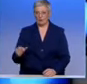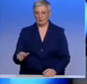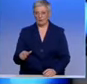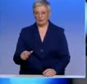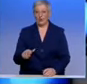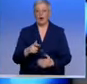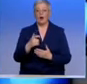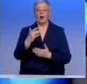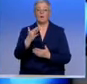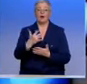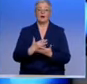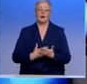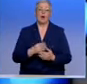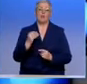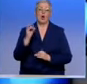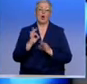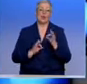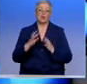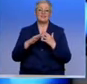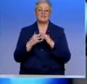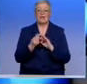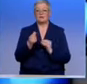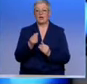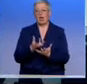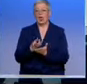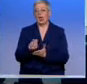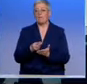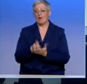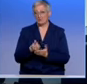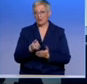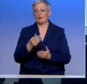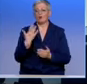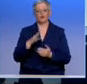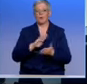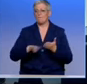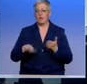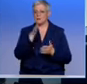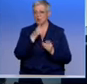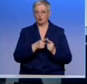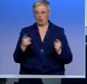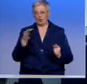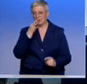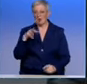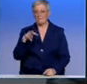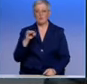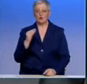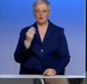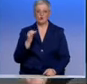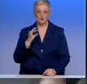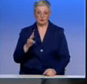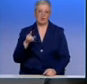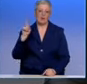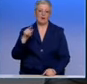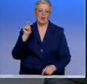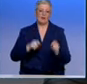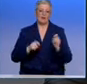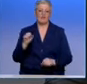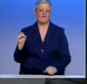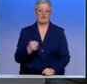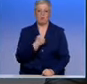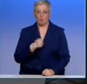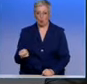Программа льготной сельской ипотеки стала бессрочной. Об этом заявил Михаил Мишустин на форуме по развитию малых городов, который открылся в Тамбове. Речь о кредитах